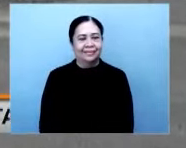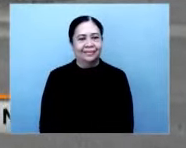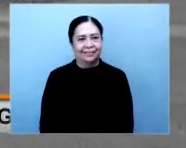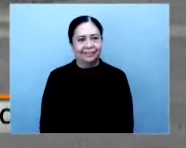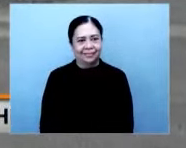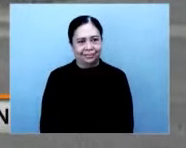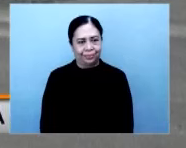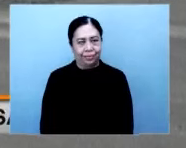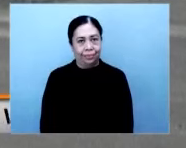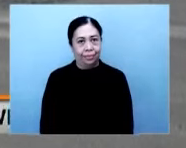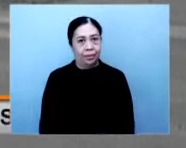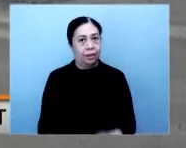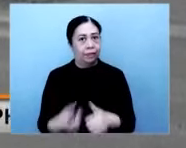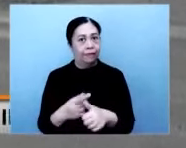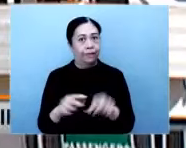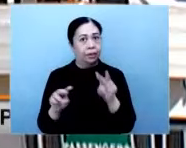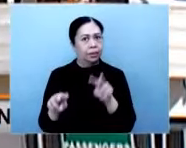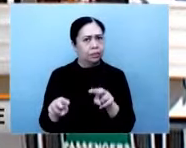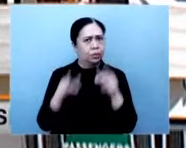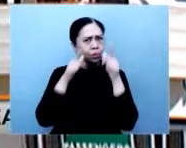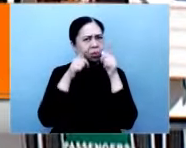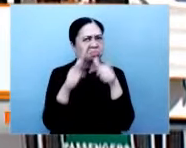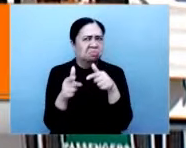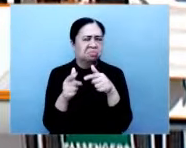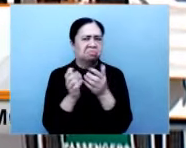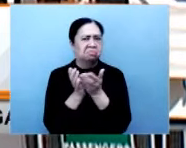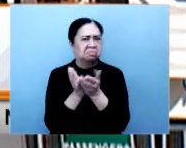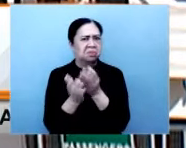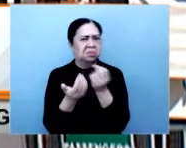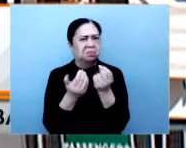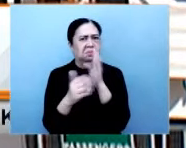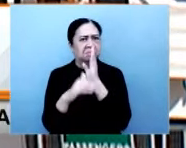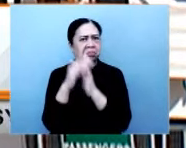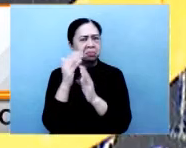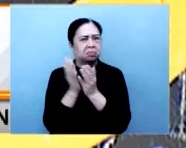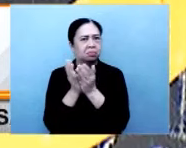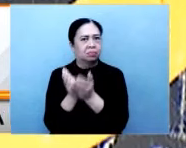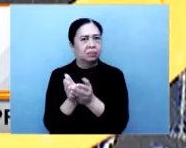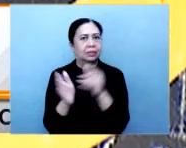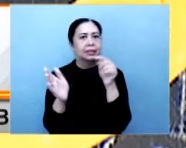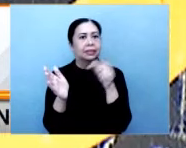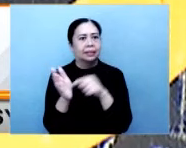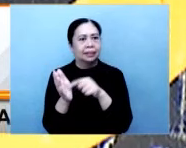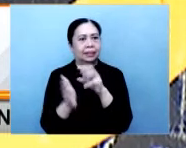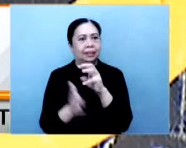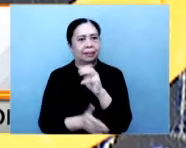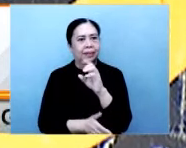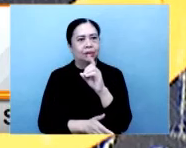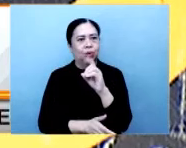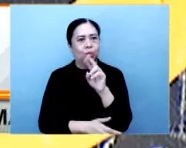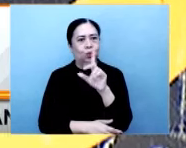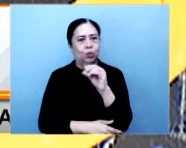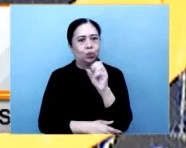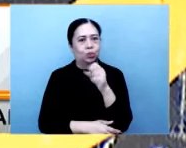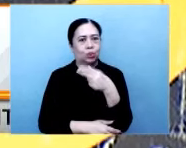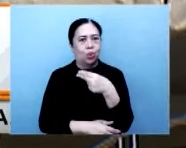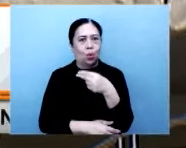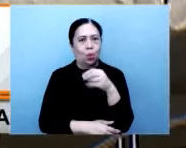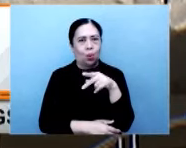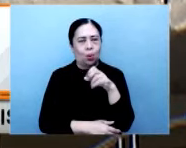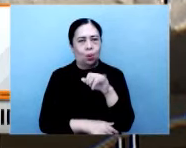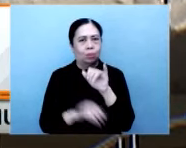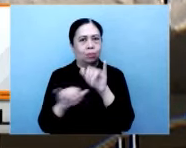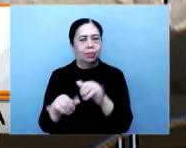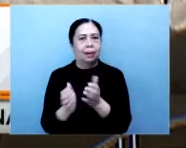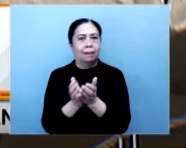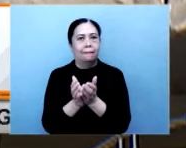Sa unang tingin, tila isa lang itong ordinaryong barko. Ito ang MV Dulles Hope na nakadaong ngayon sa Pier 15